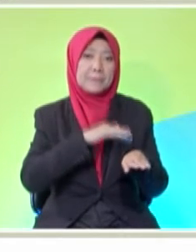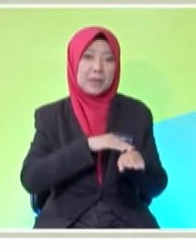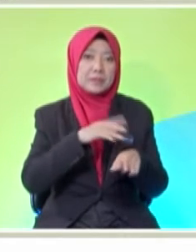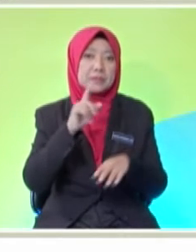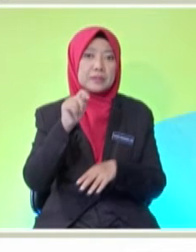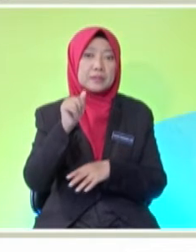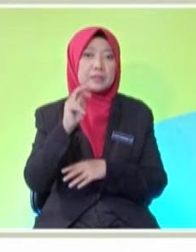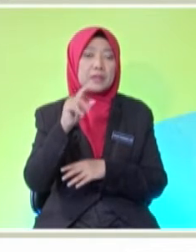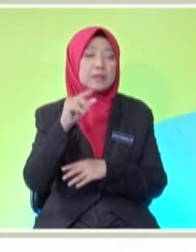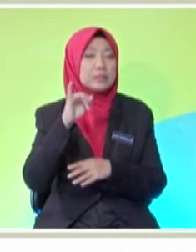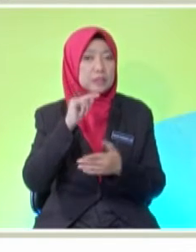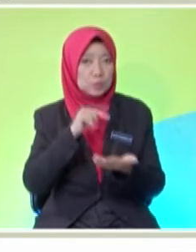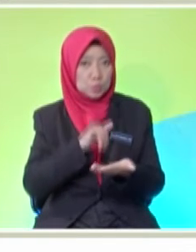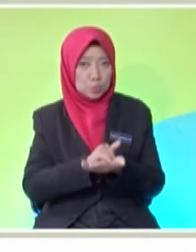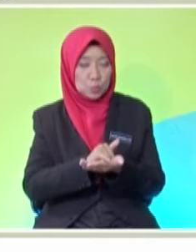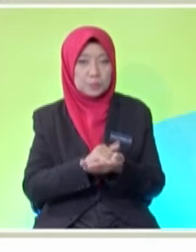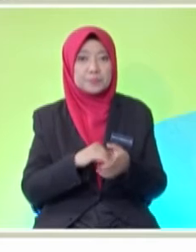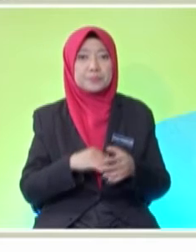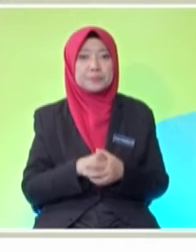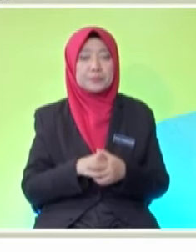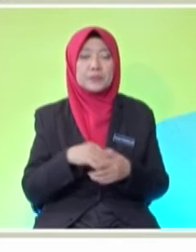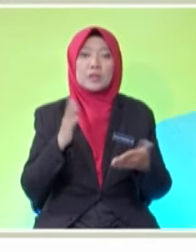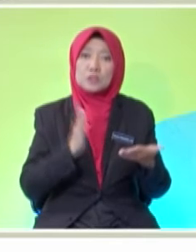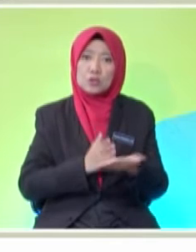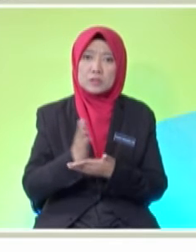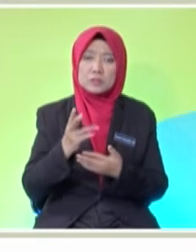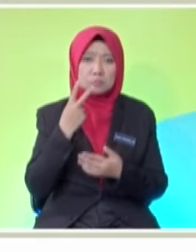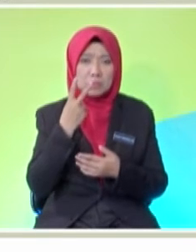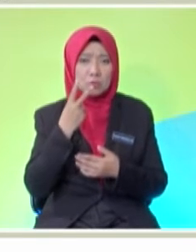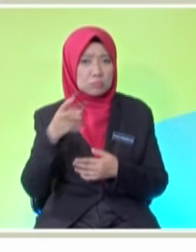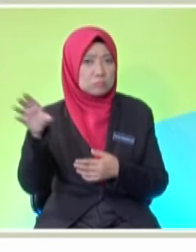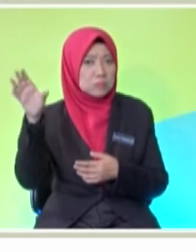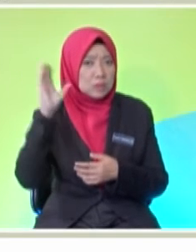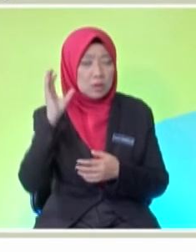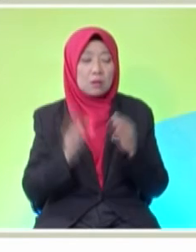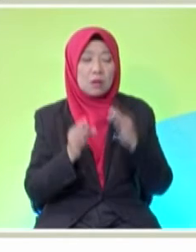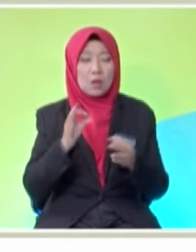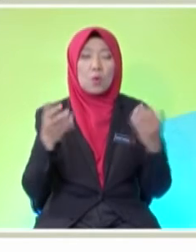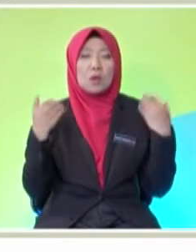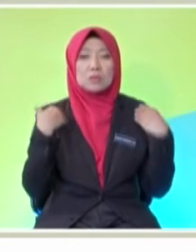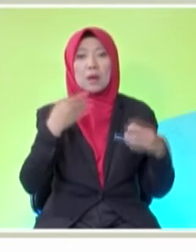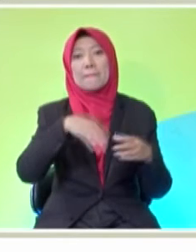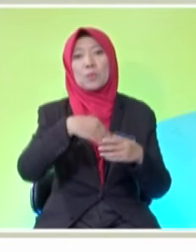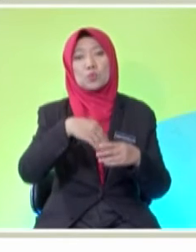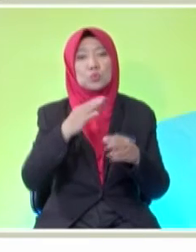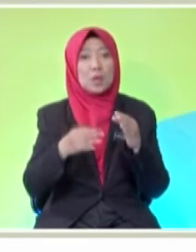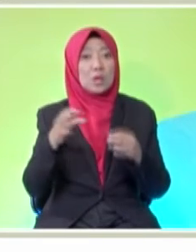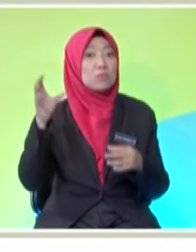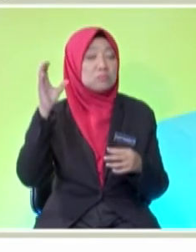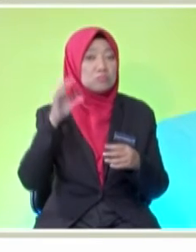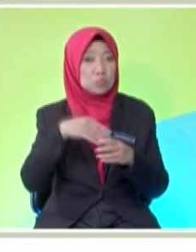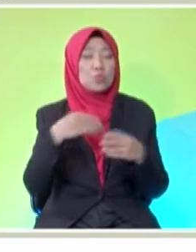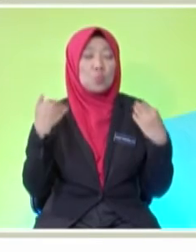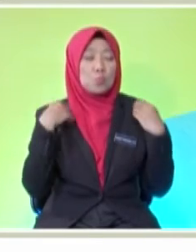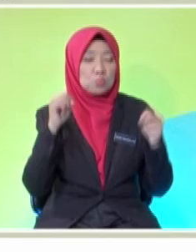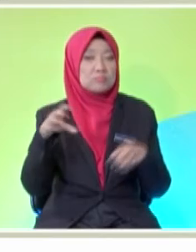tangki pemampak udara tersebut. Seterusnya kita dengar dan lihat jika terdapat kebocoran. Okey, kalau ada kebocoran kita dapat dengar angin tu dia